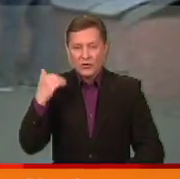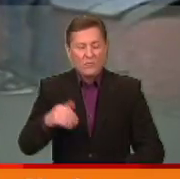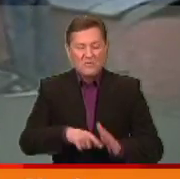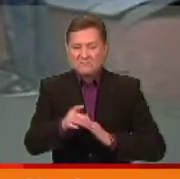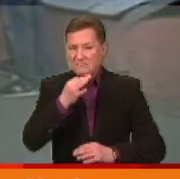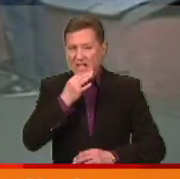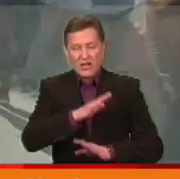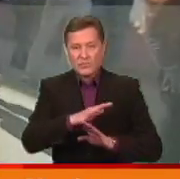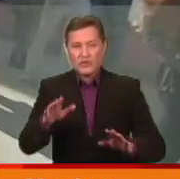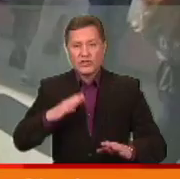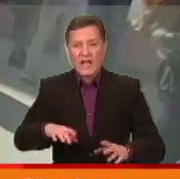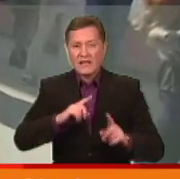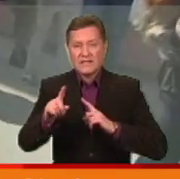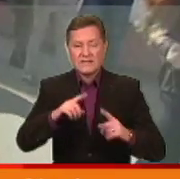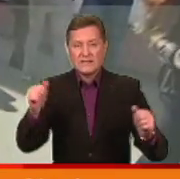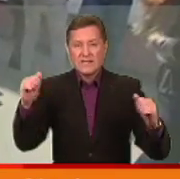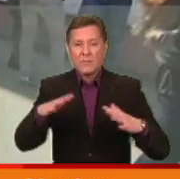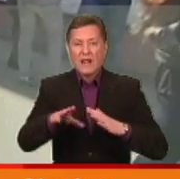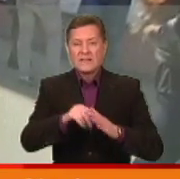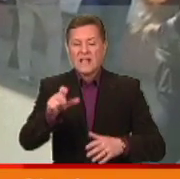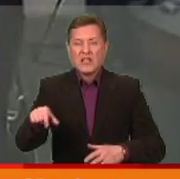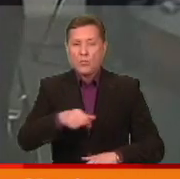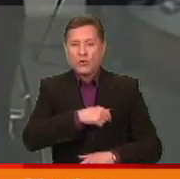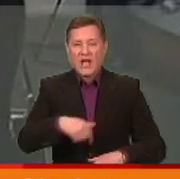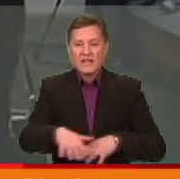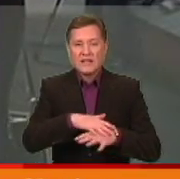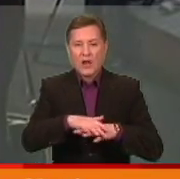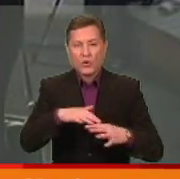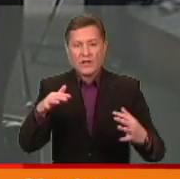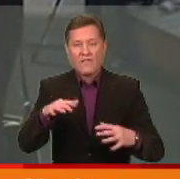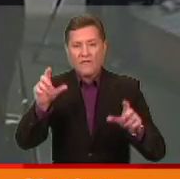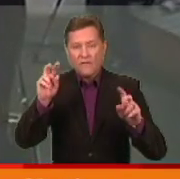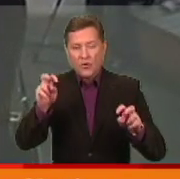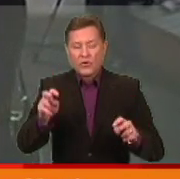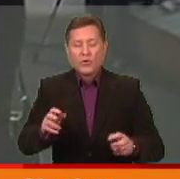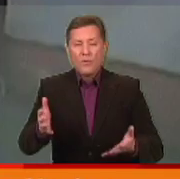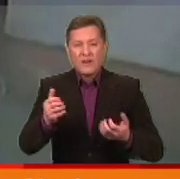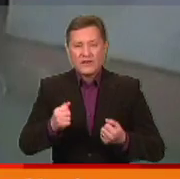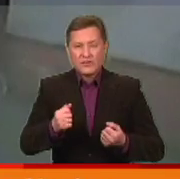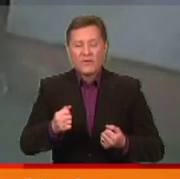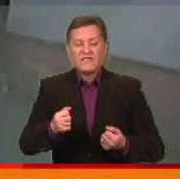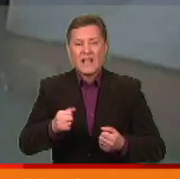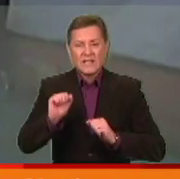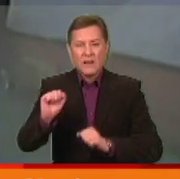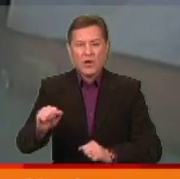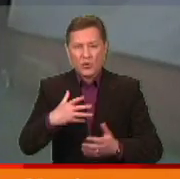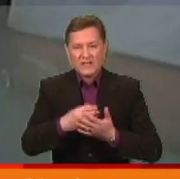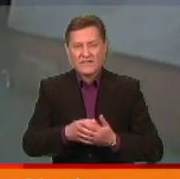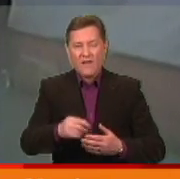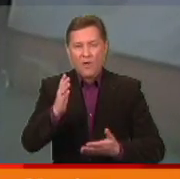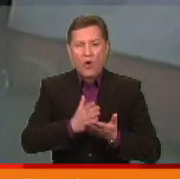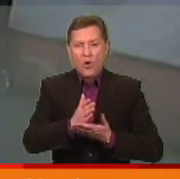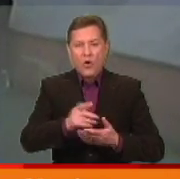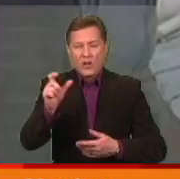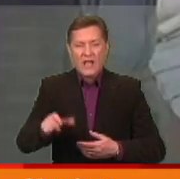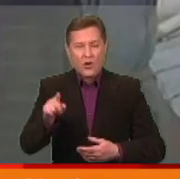Чекаючи на засідання біля будівлі суду, зібралися депутати з Народного фронту. Кажуть, прийшли, аби взяти на поруки свого колегу, бо ж певні, той не